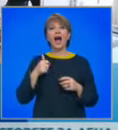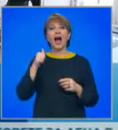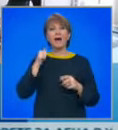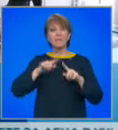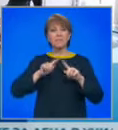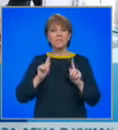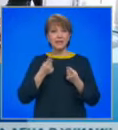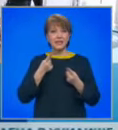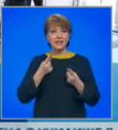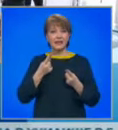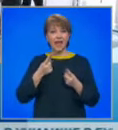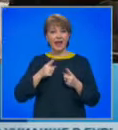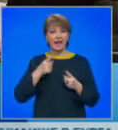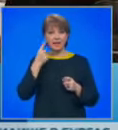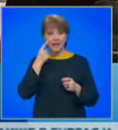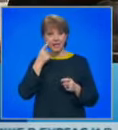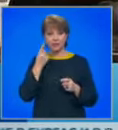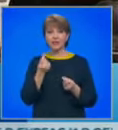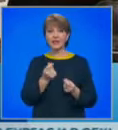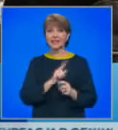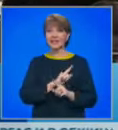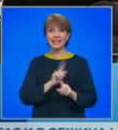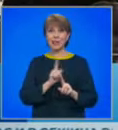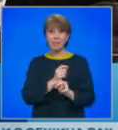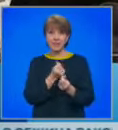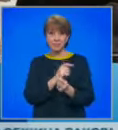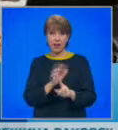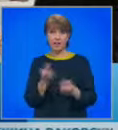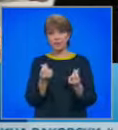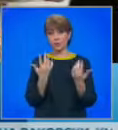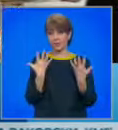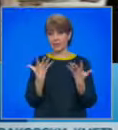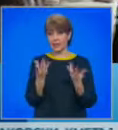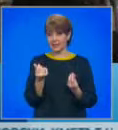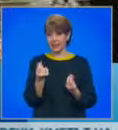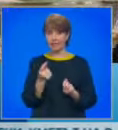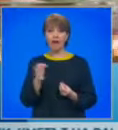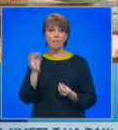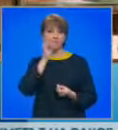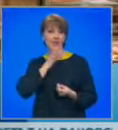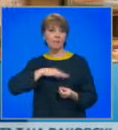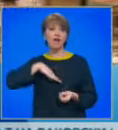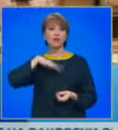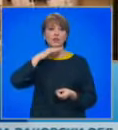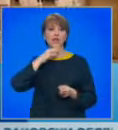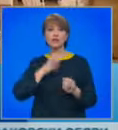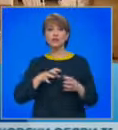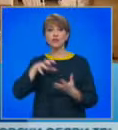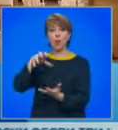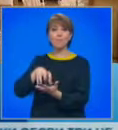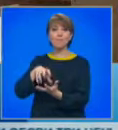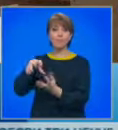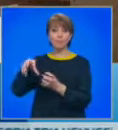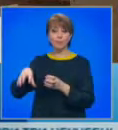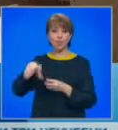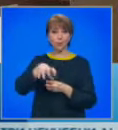са безплатни за клиентите, а струват 10 лева. Освен това, няма достатъчно пунктове за тестване в